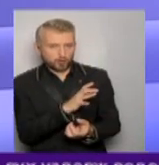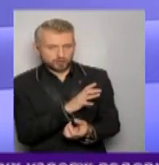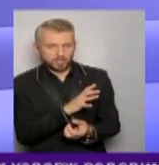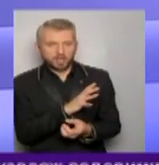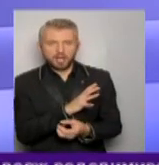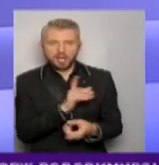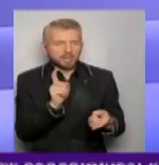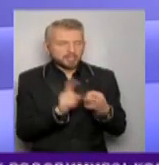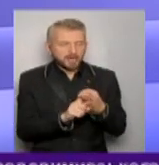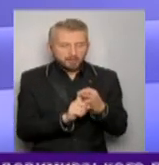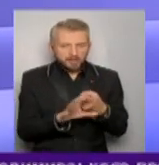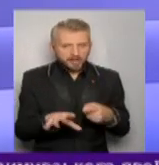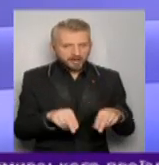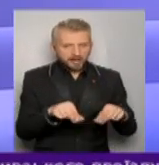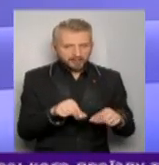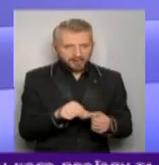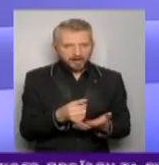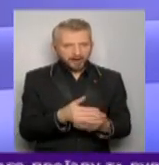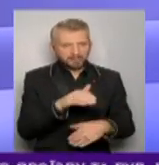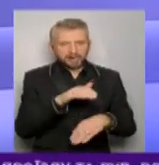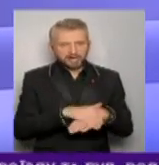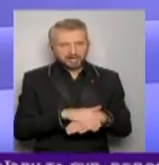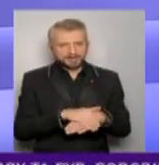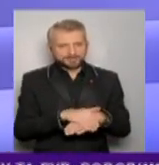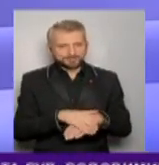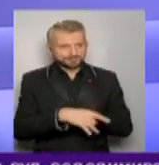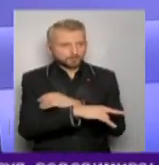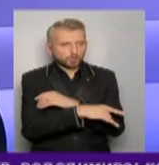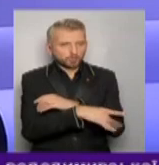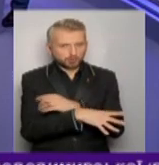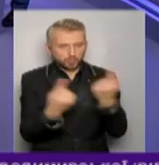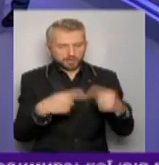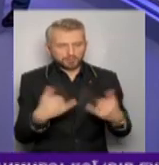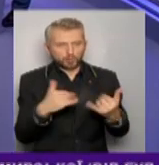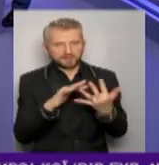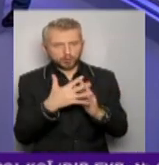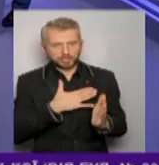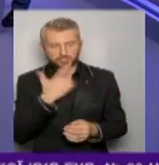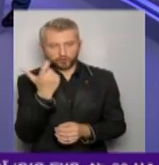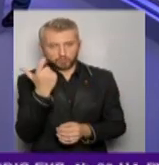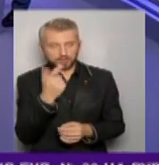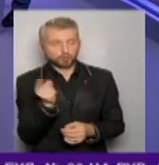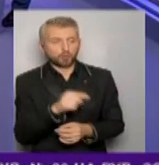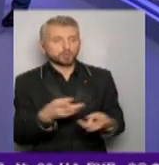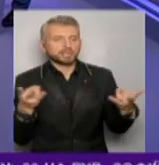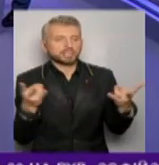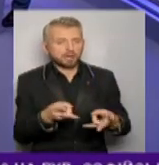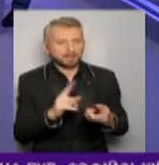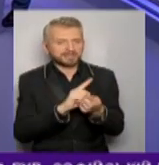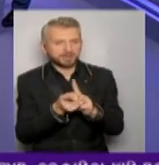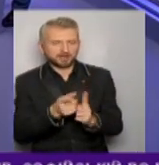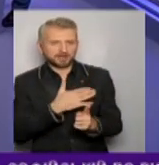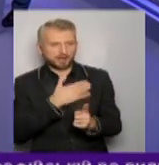чином не пов'язаний із землею, от фактично розорив сьогодні село і наше господарство. Тому треба змінити